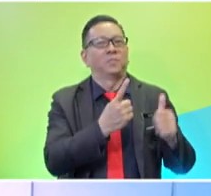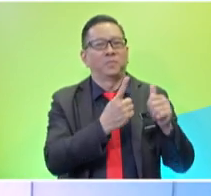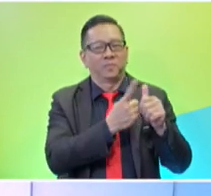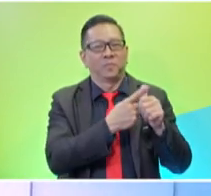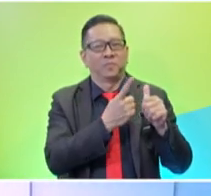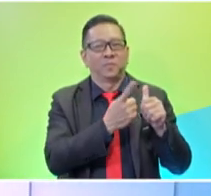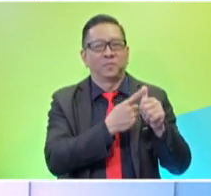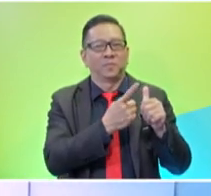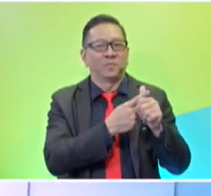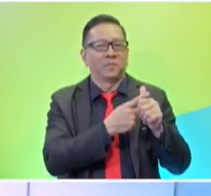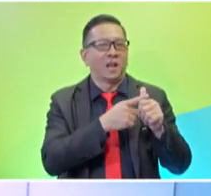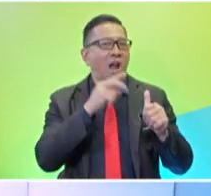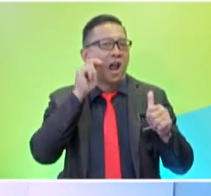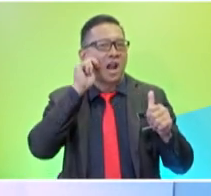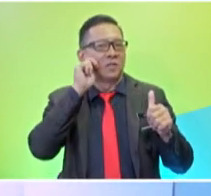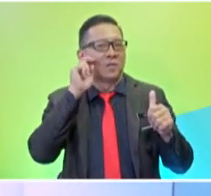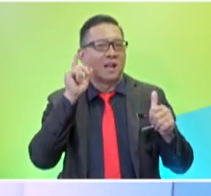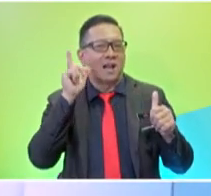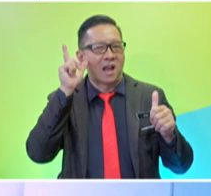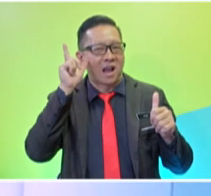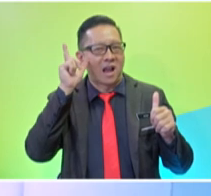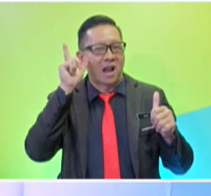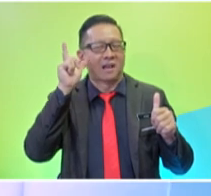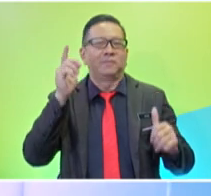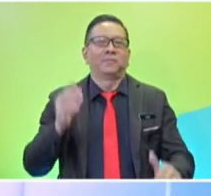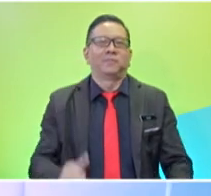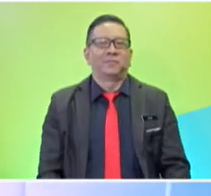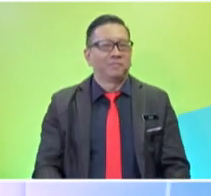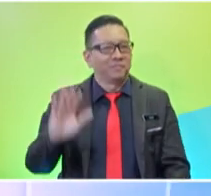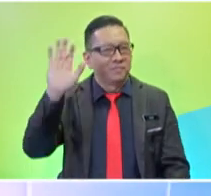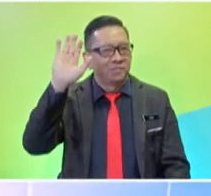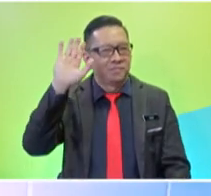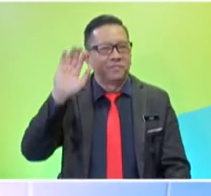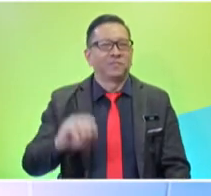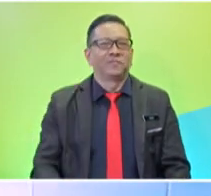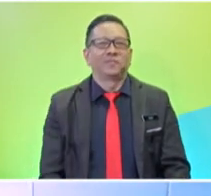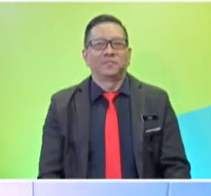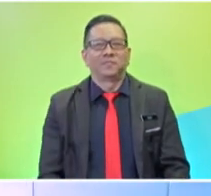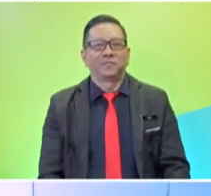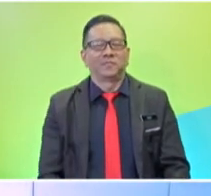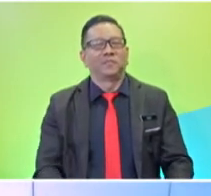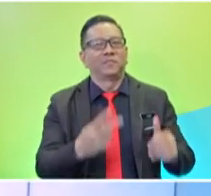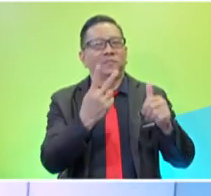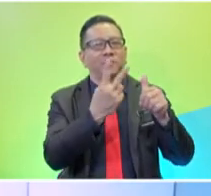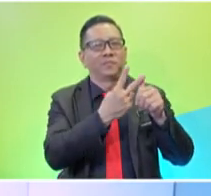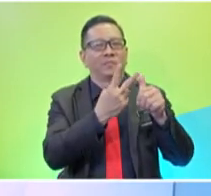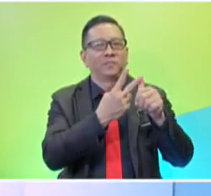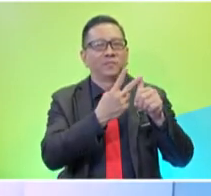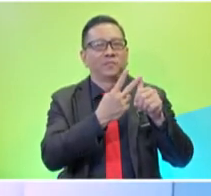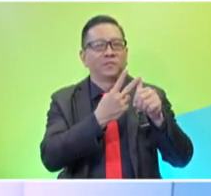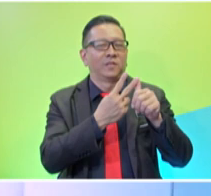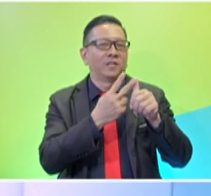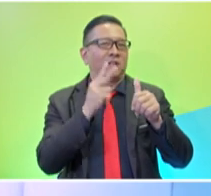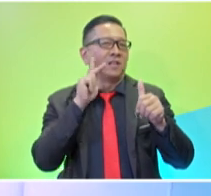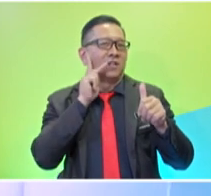pada ini adalah Nasrullah Kiai Hai Nasrullah Hai Yang kedua kita ada Nur Adina